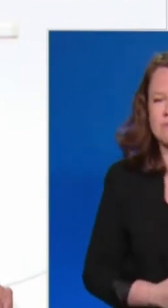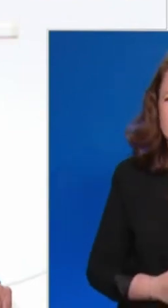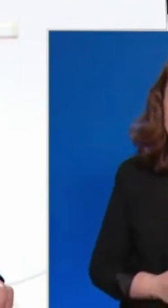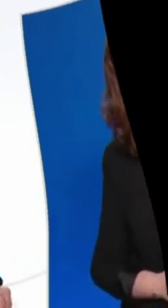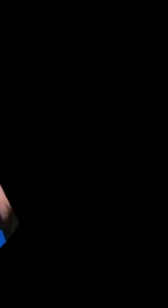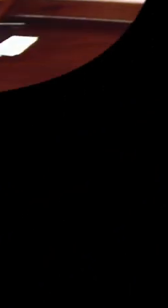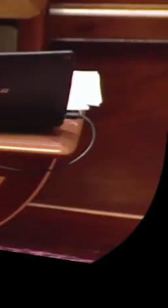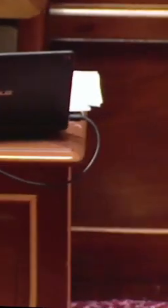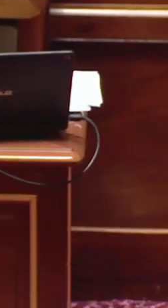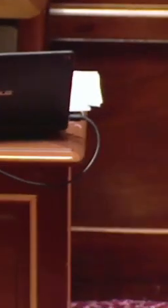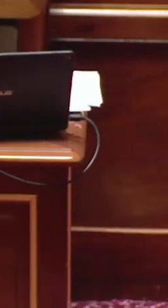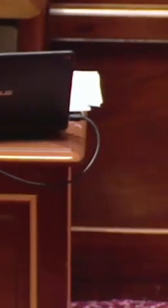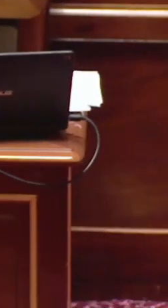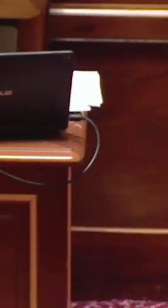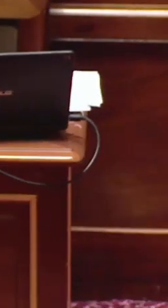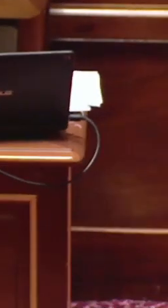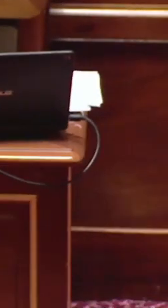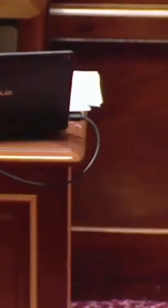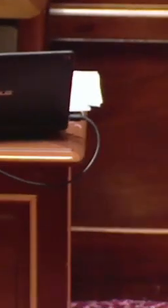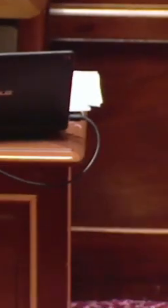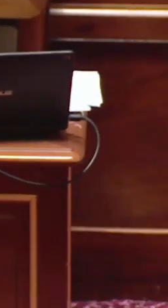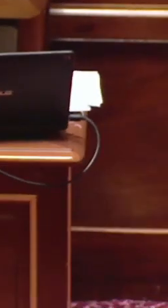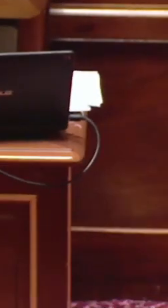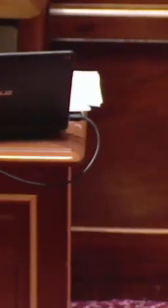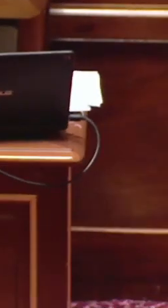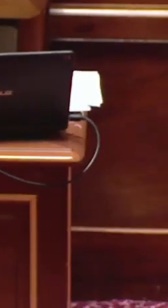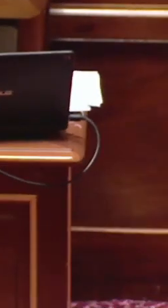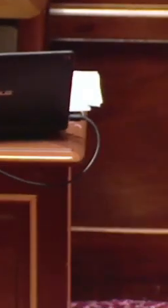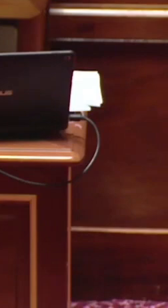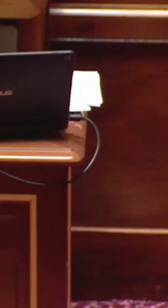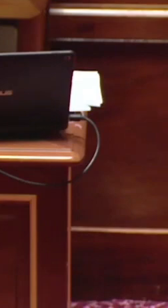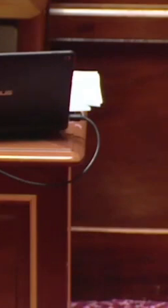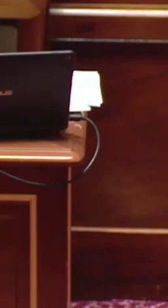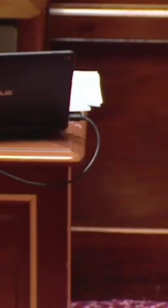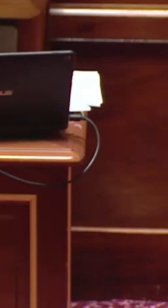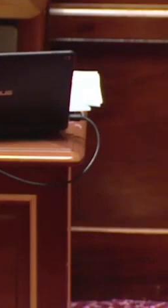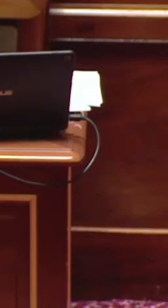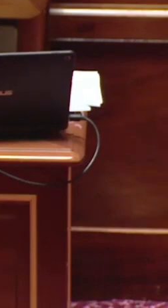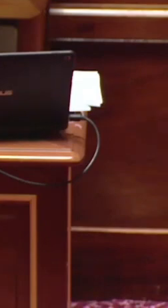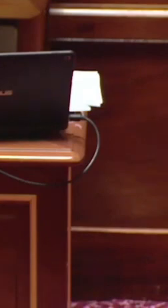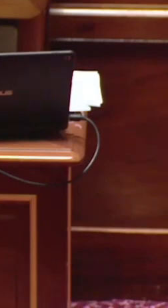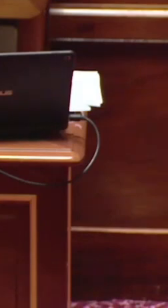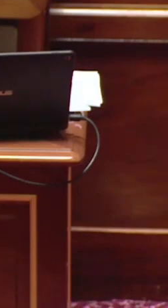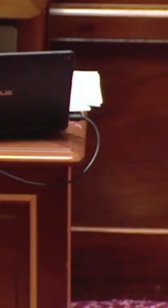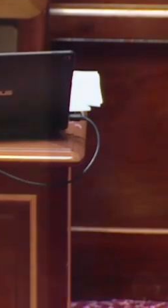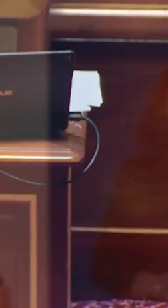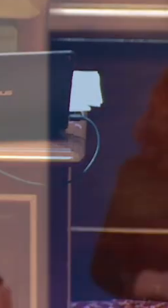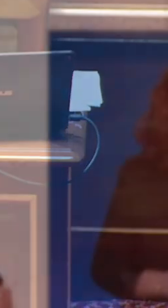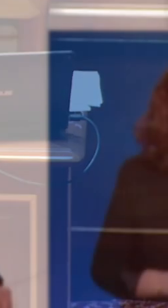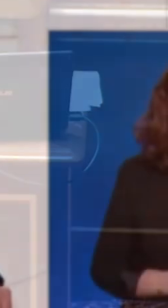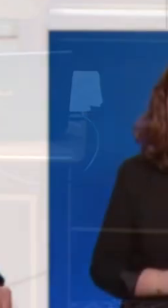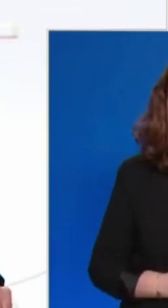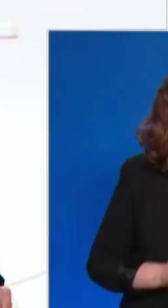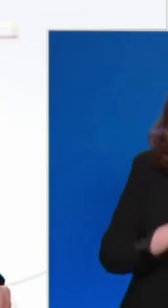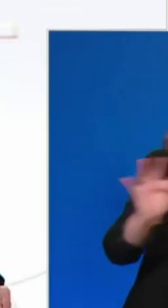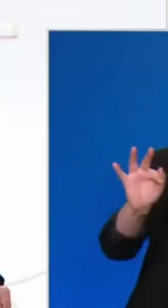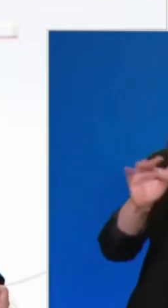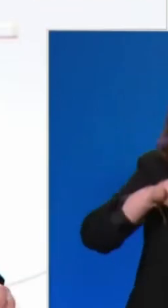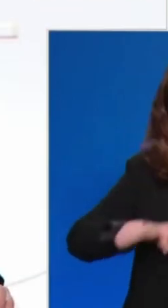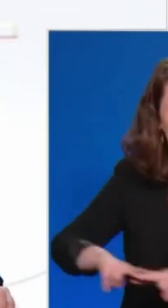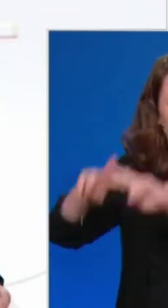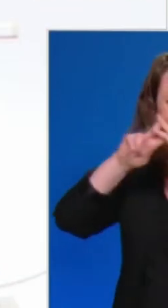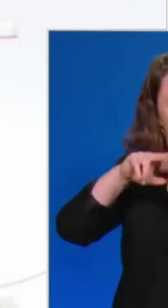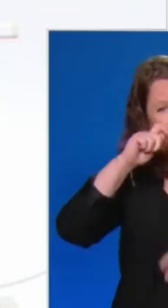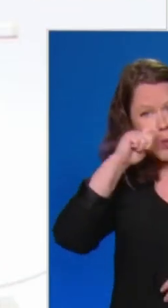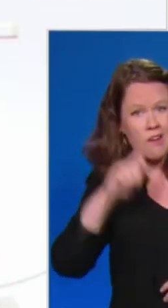de zırhlı araç polisler eşliğinde sokaklarda devriye almaya başlarken, Metz yakınındaki Voipi'de bir zırhlı